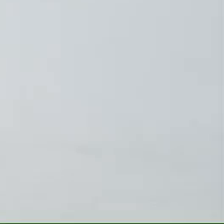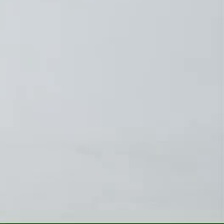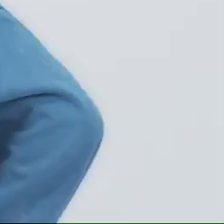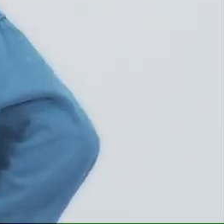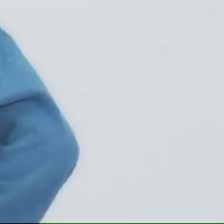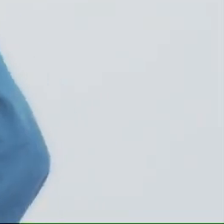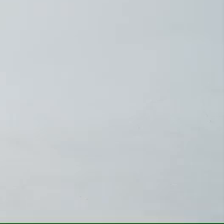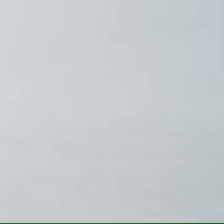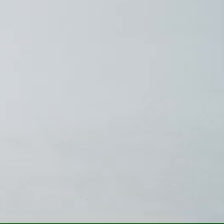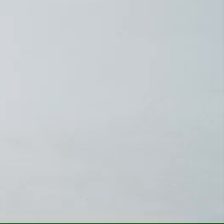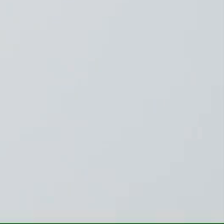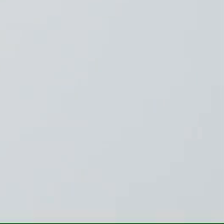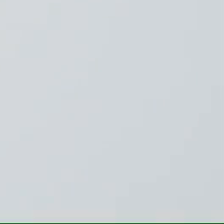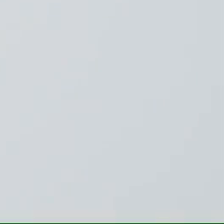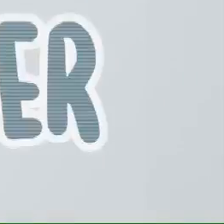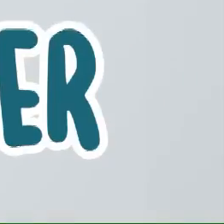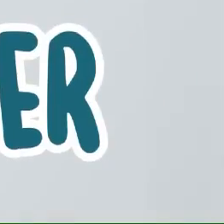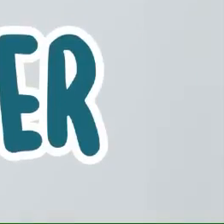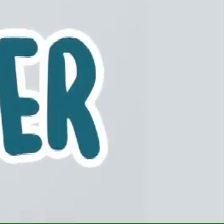abadi.